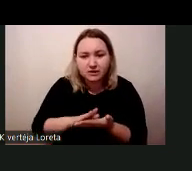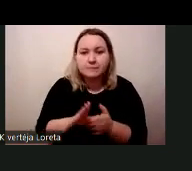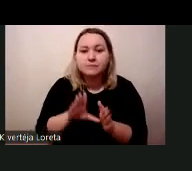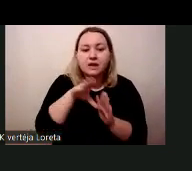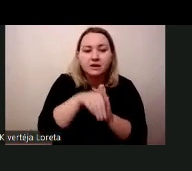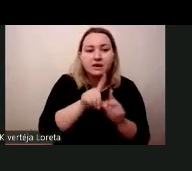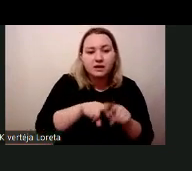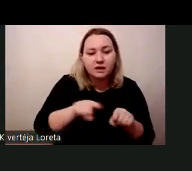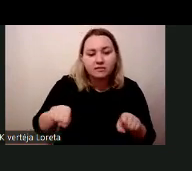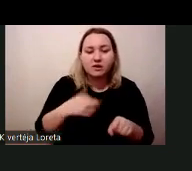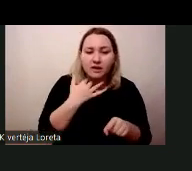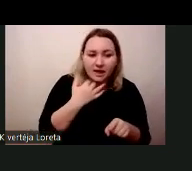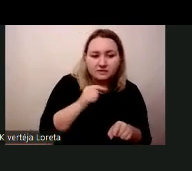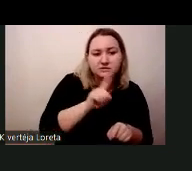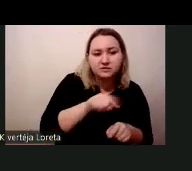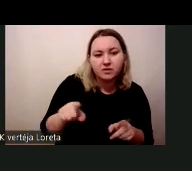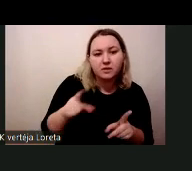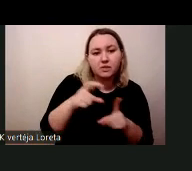klasėje. Ir